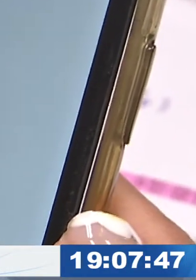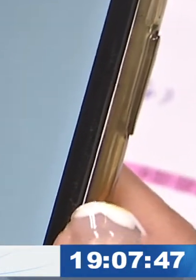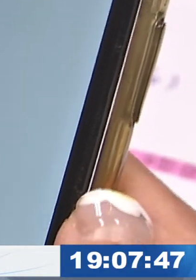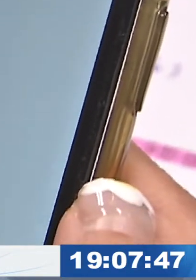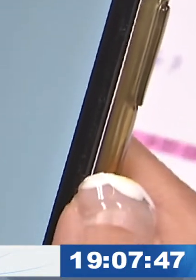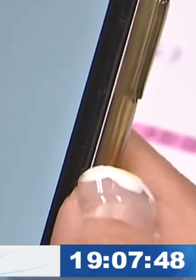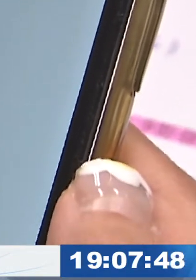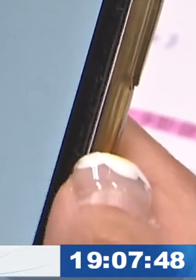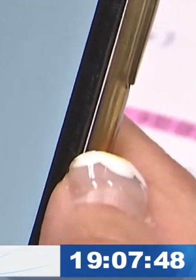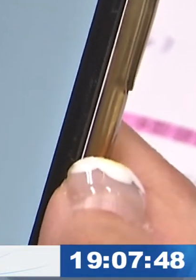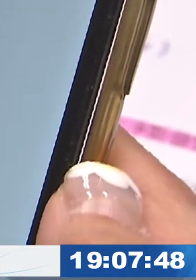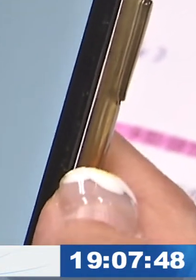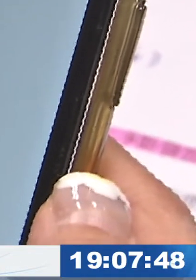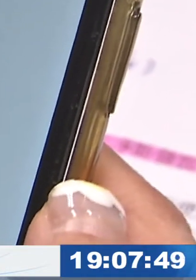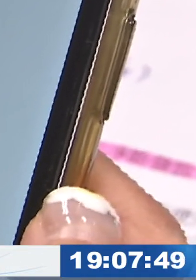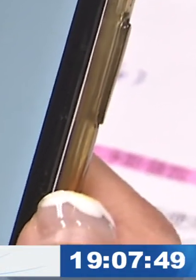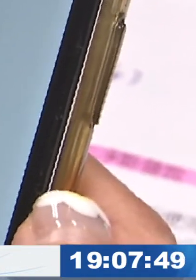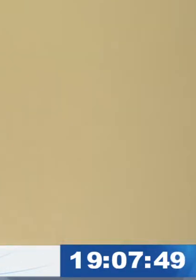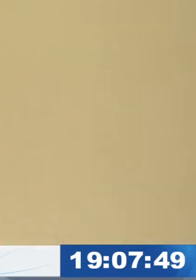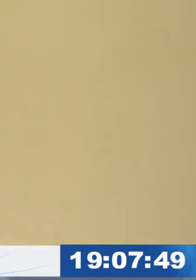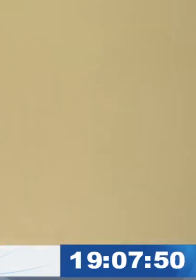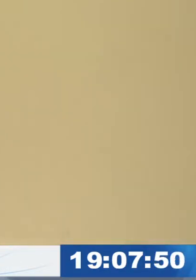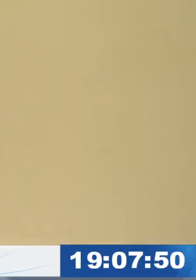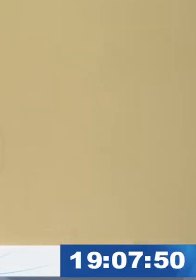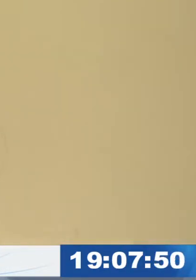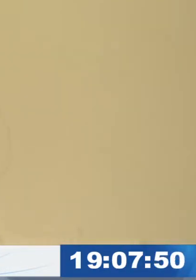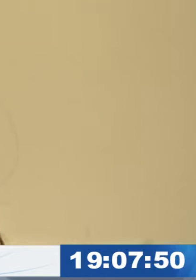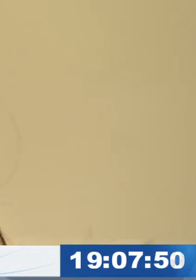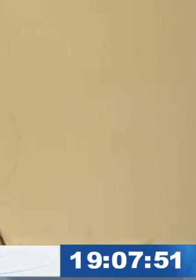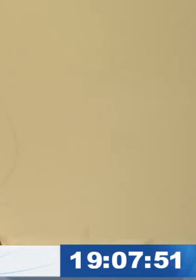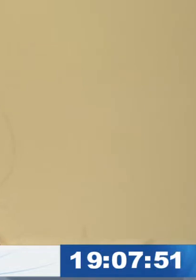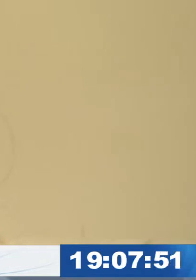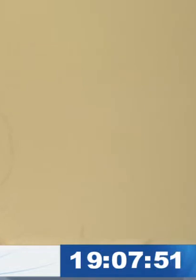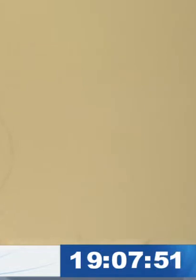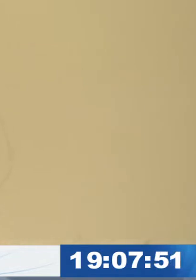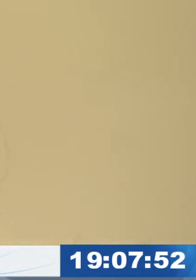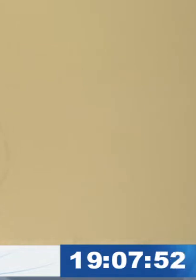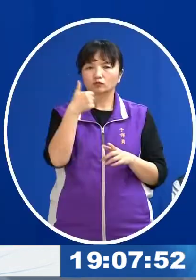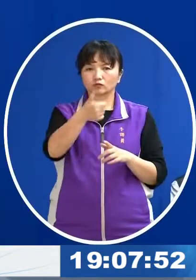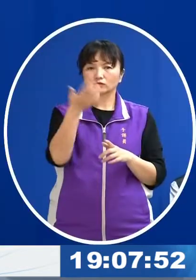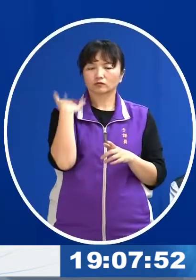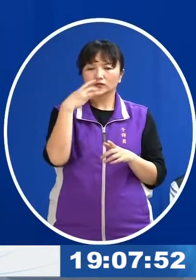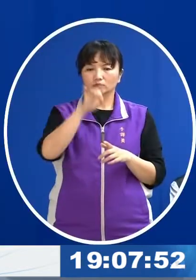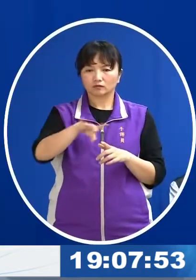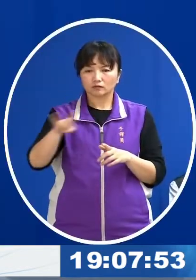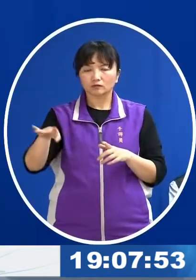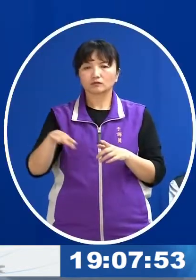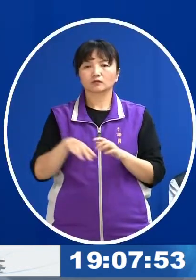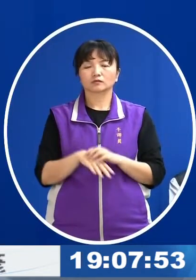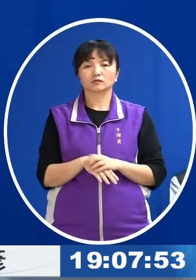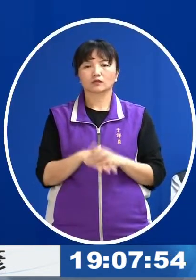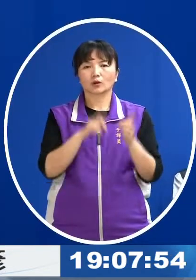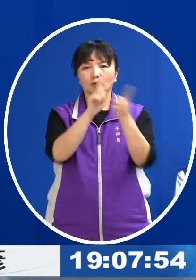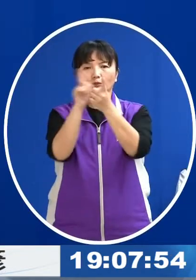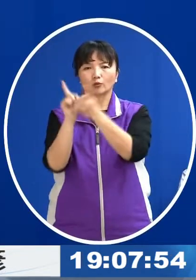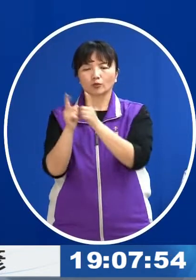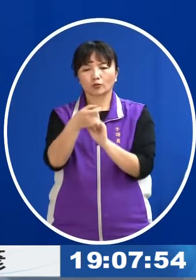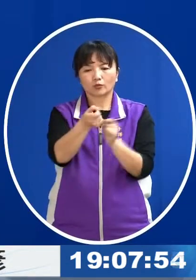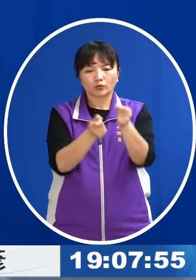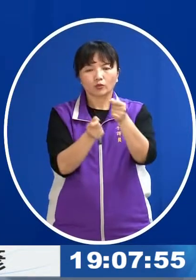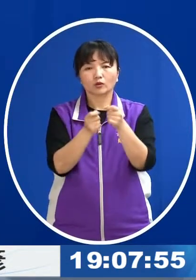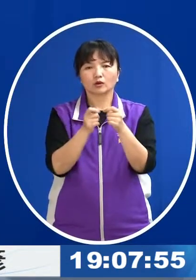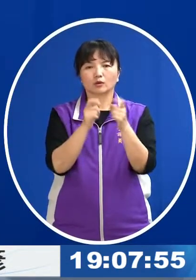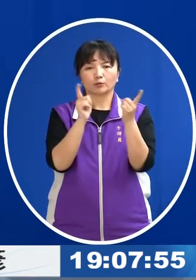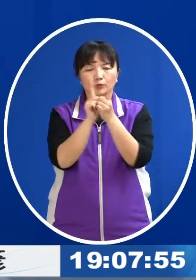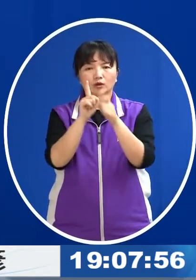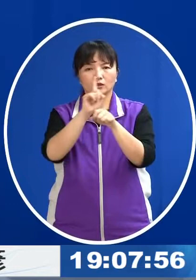超过24万封简讯，提醒可能接触确诊者的民众自主健康管理。 周遭他接触超过